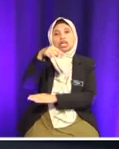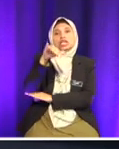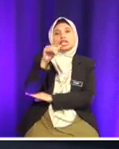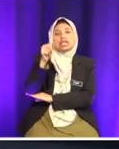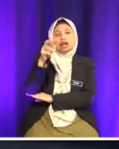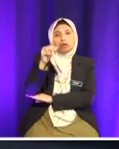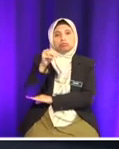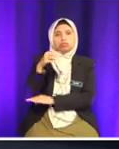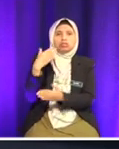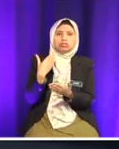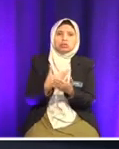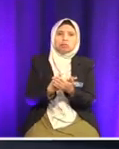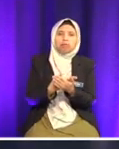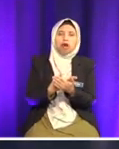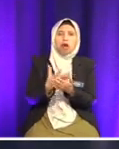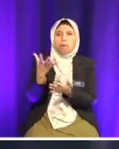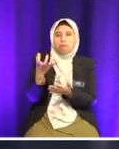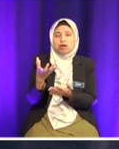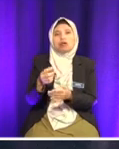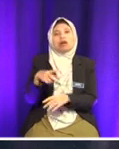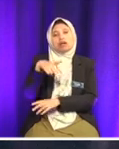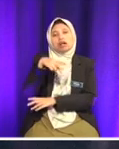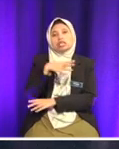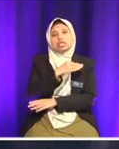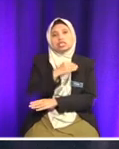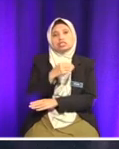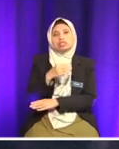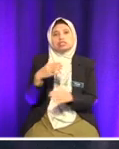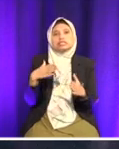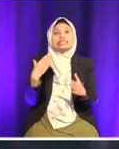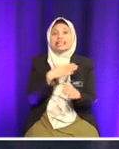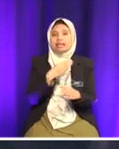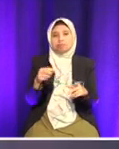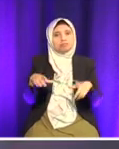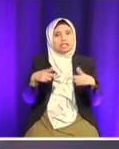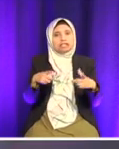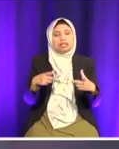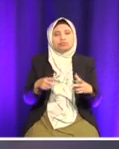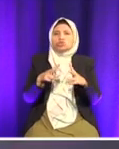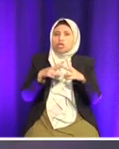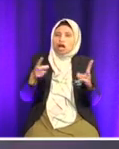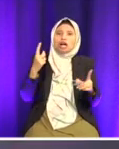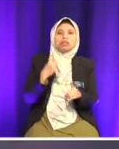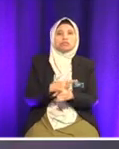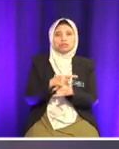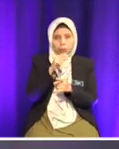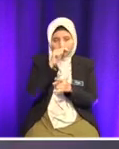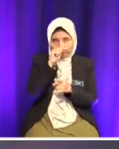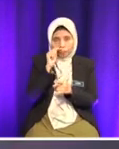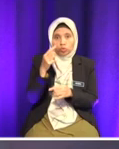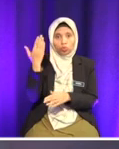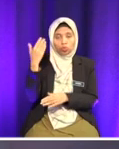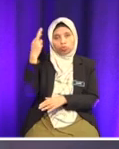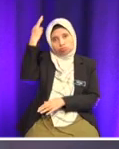sampai bengkak kaki dan sebagainya betul ke ustaz Iya betul betul sangat-sangat betul Man Ya Rasulullah